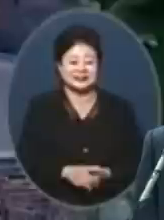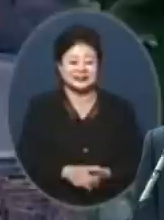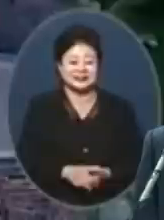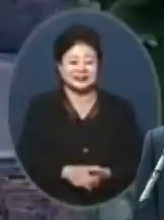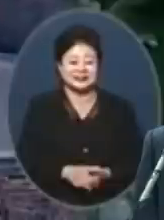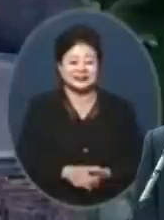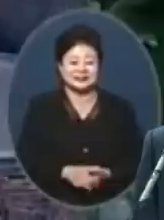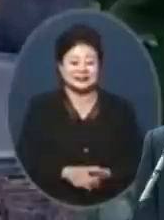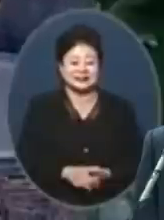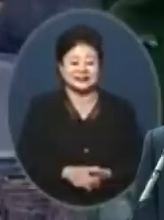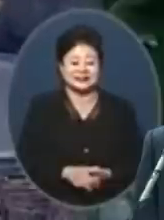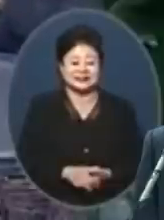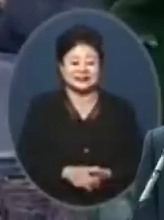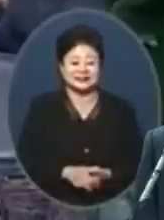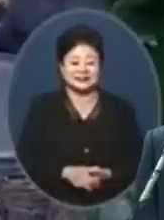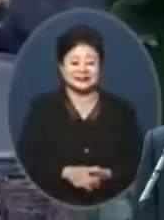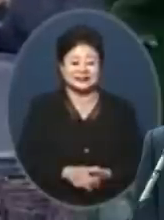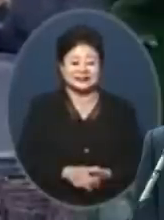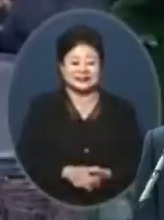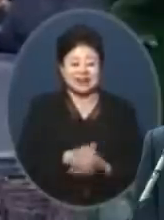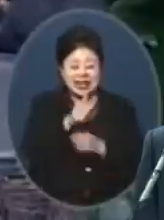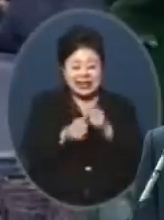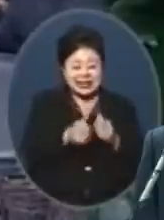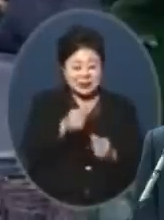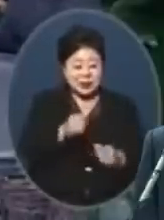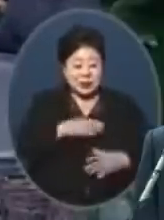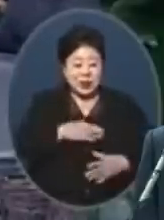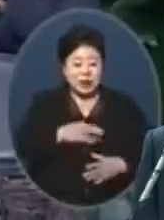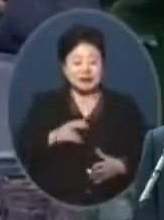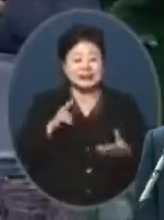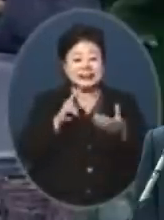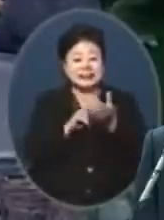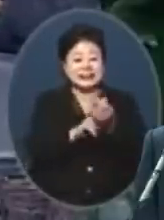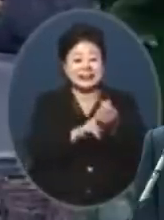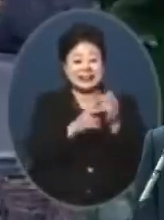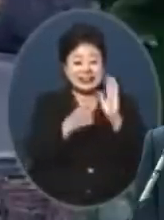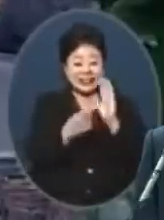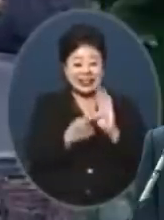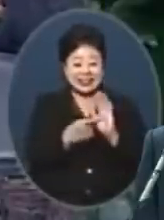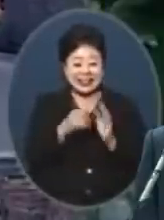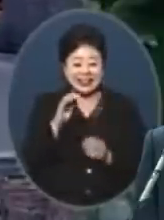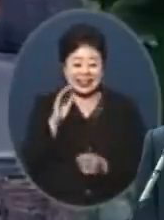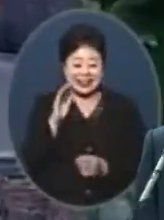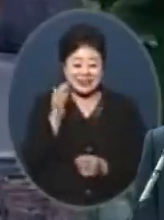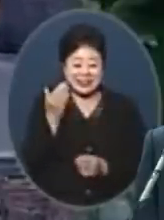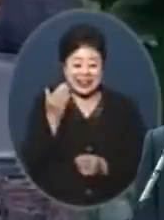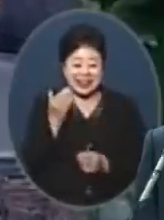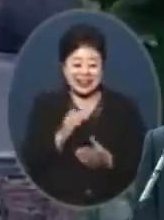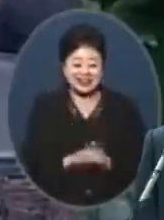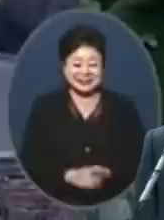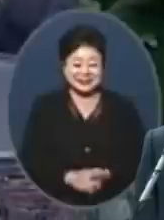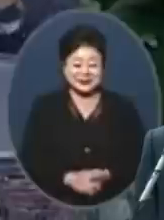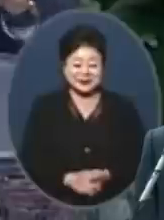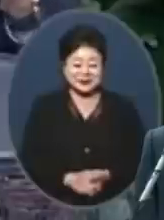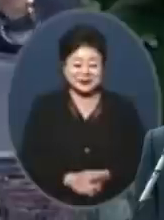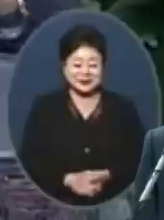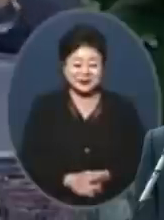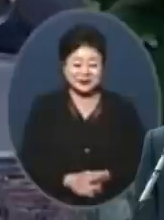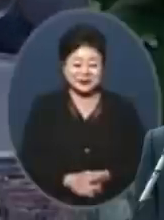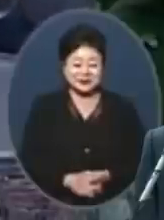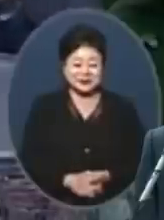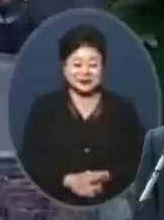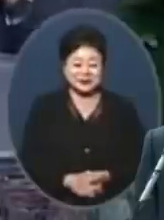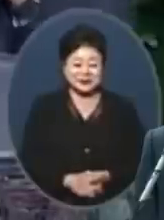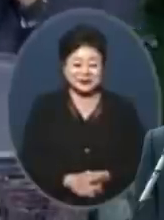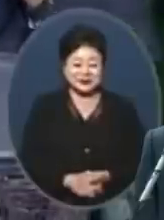is creative and true. 하나님의 놀라운 역사가 나타나겠습니다. Then God's promise will be fulfilled